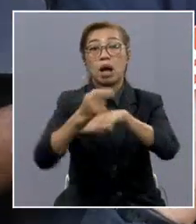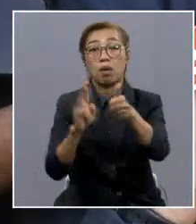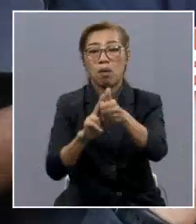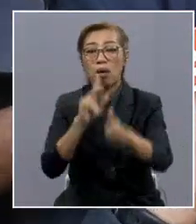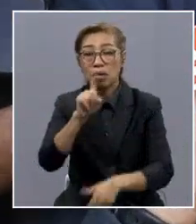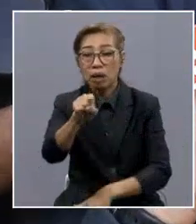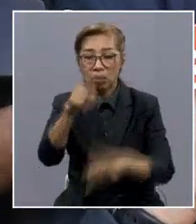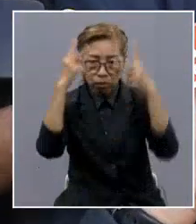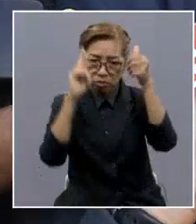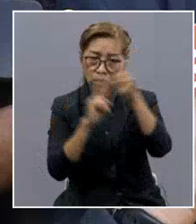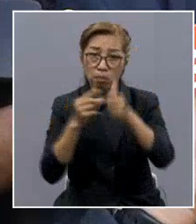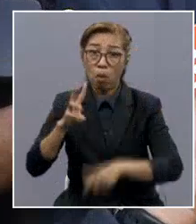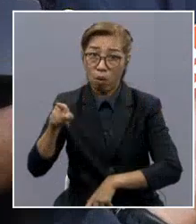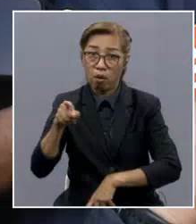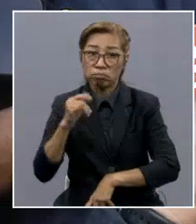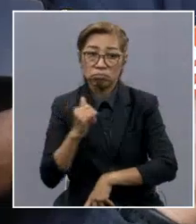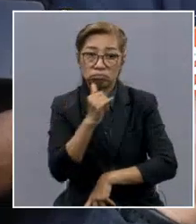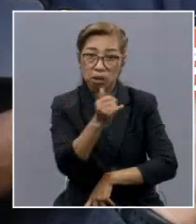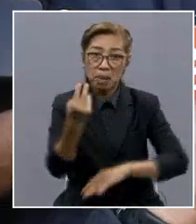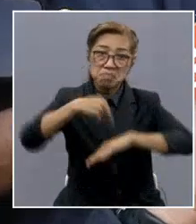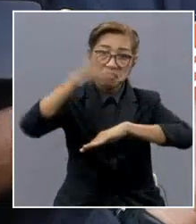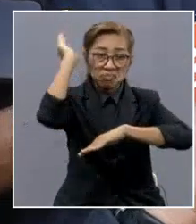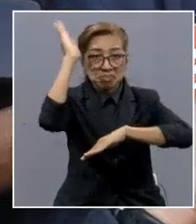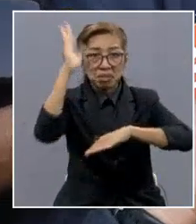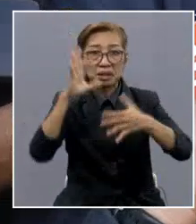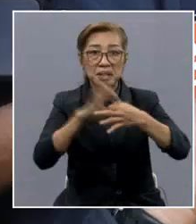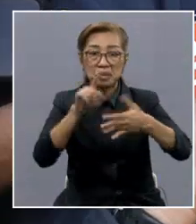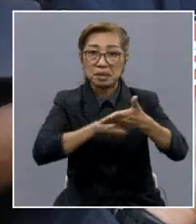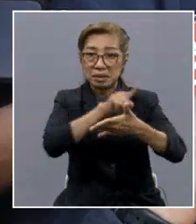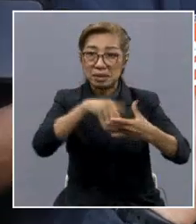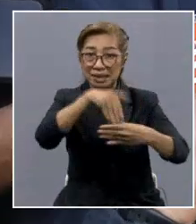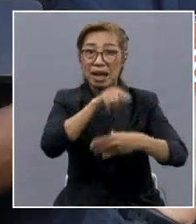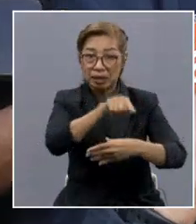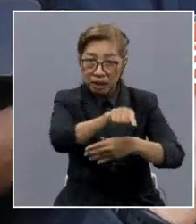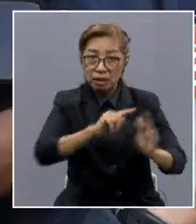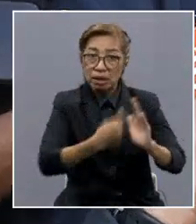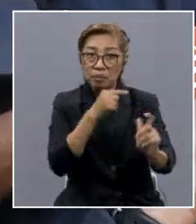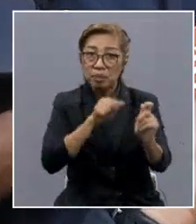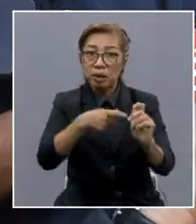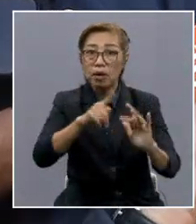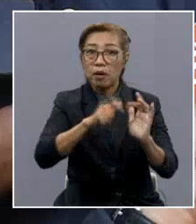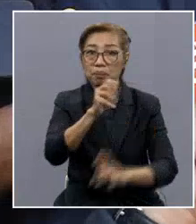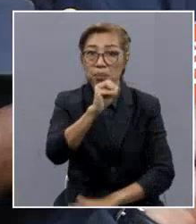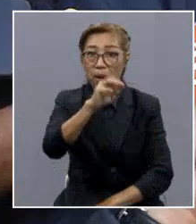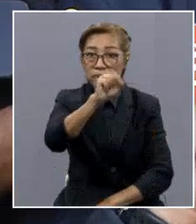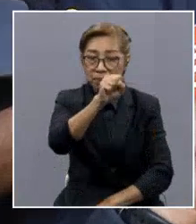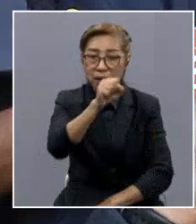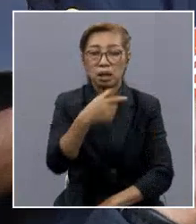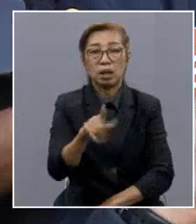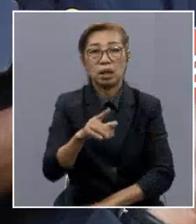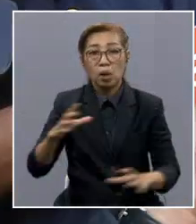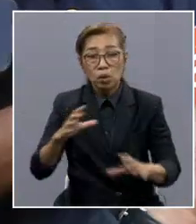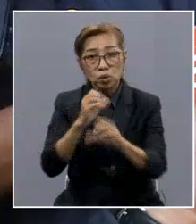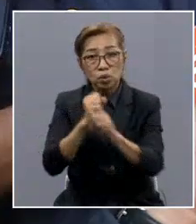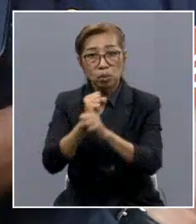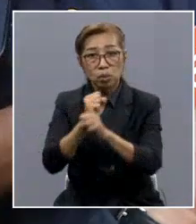ยใหญ่ครั้งแรกของบิ๊กป้อมเพื่อเอาเลิกเอาชัยในเขตป้อมปราบศัตรูพ่ายก็ถามย้ำมาแหละว่าตกลงเนี่ยเ